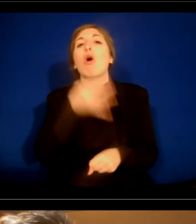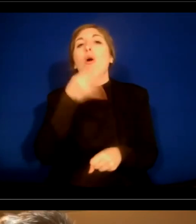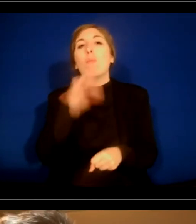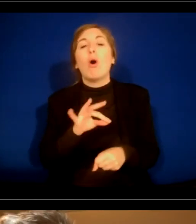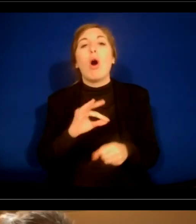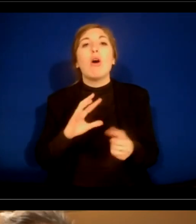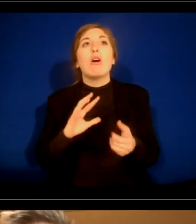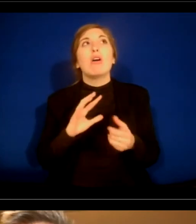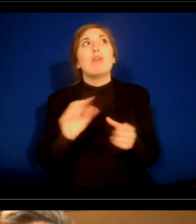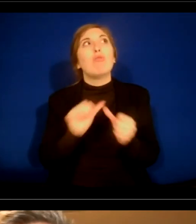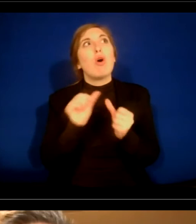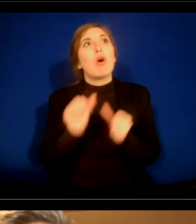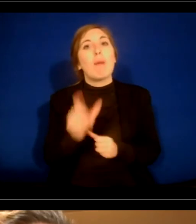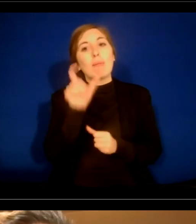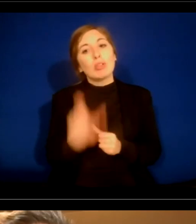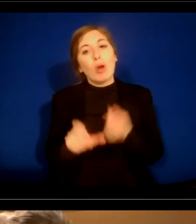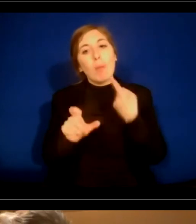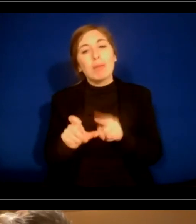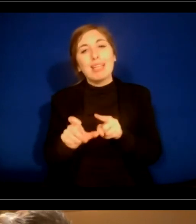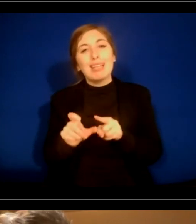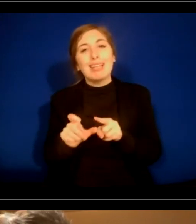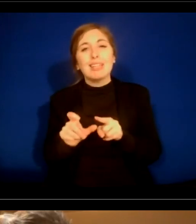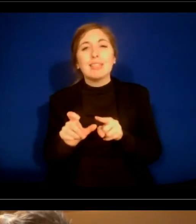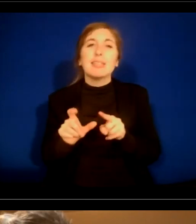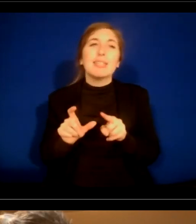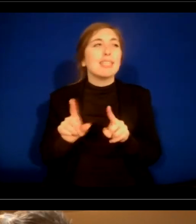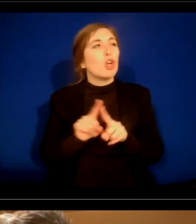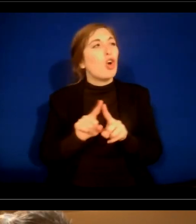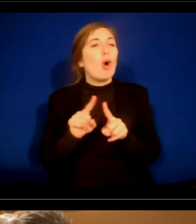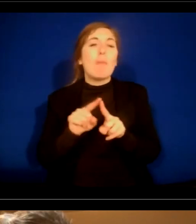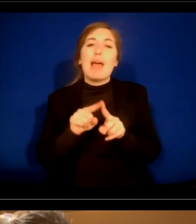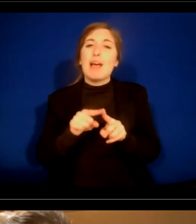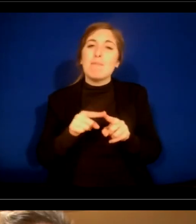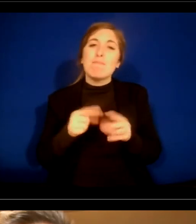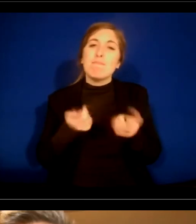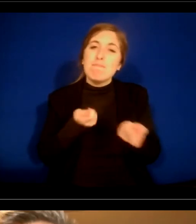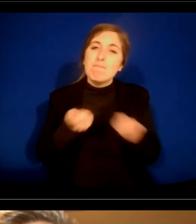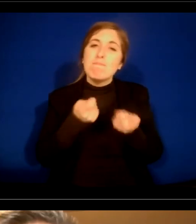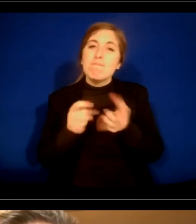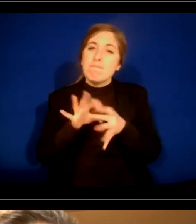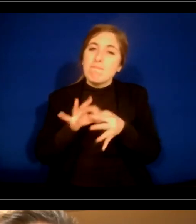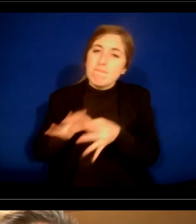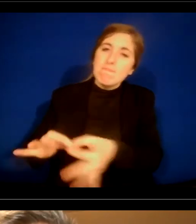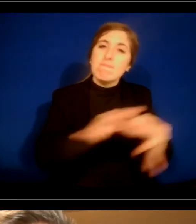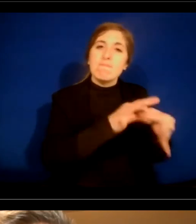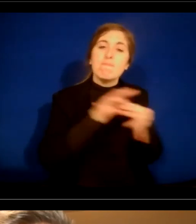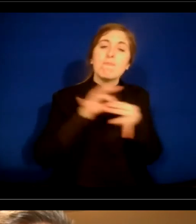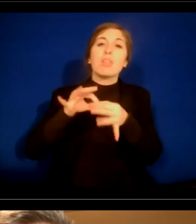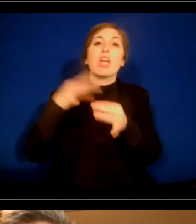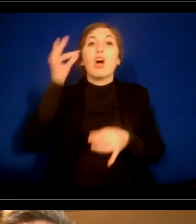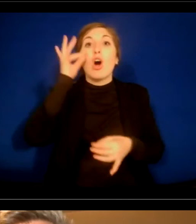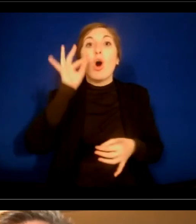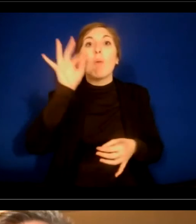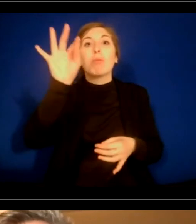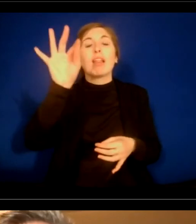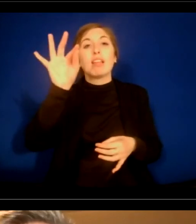fare banalmente da interprete, perché è molto difficile anche per le persone della protezione